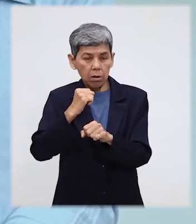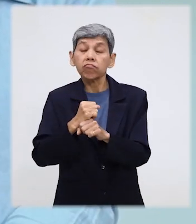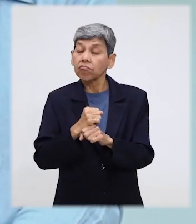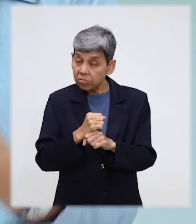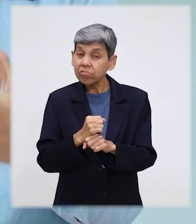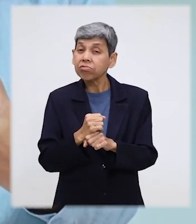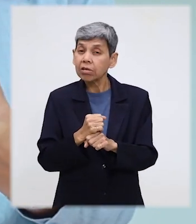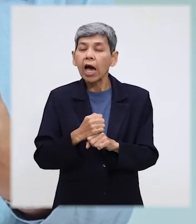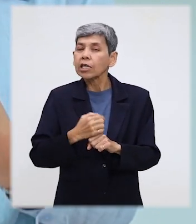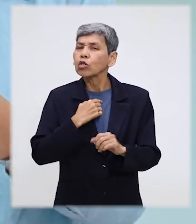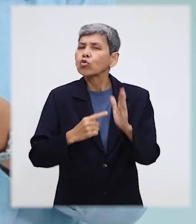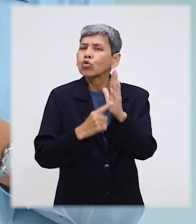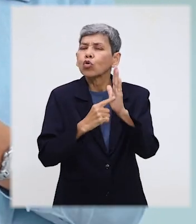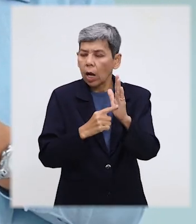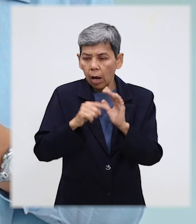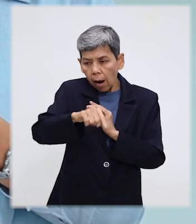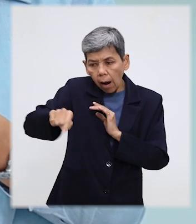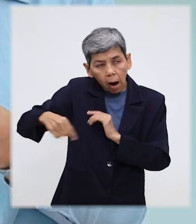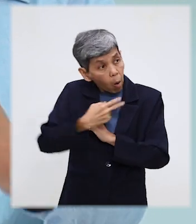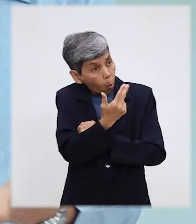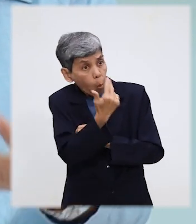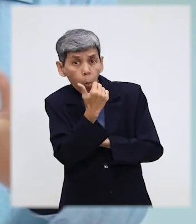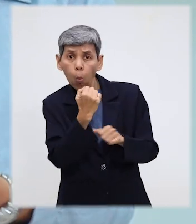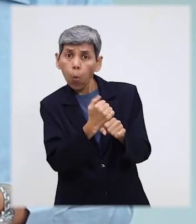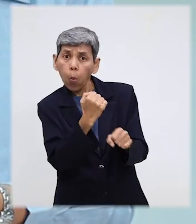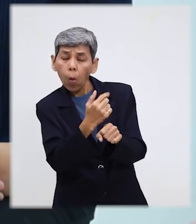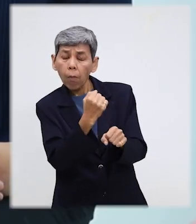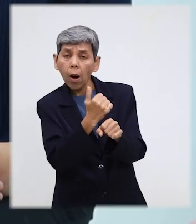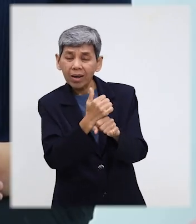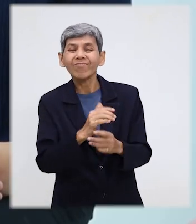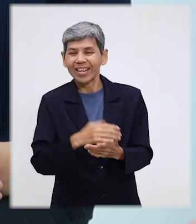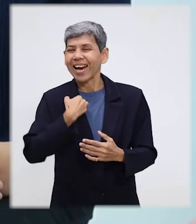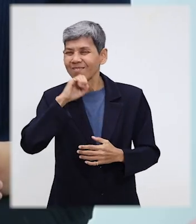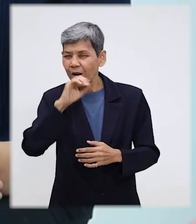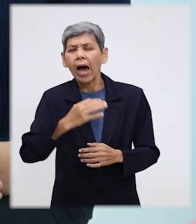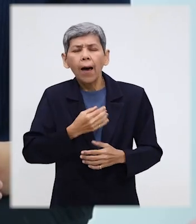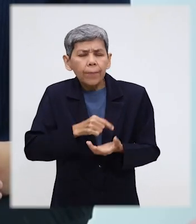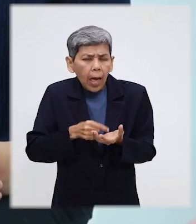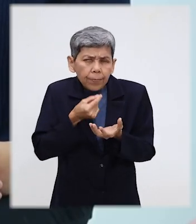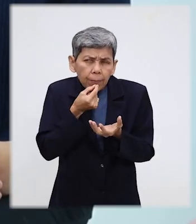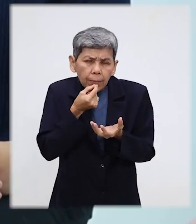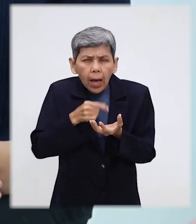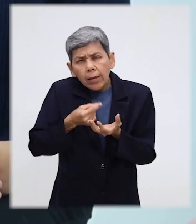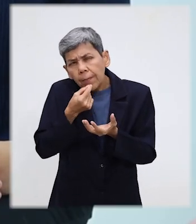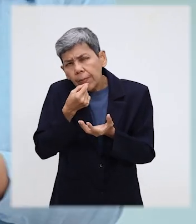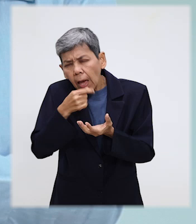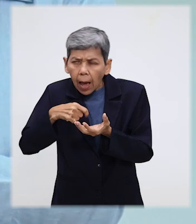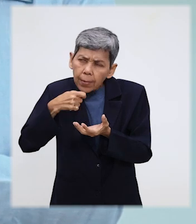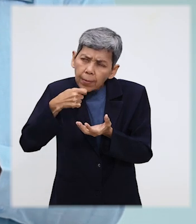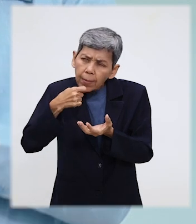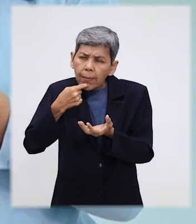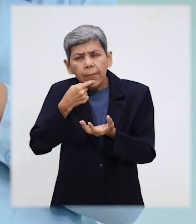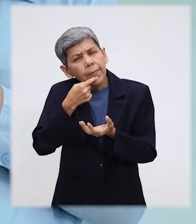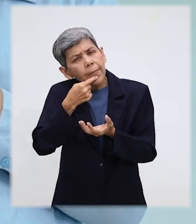ก็คือไอดอลอ่ะให้กับคนพิการในสังคมได้เห็นอย่างที่บอกว่าเมื่อกี้คือนักชิมอย่างเงี้ยใช่ไหมคะนักชิ